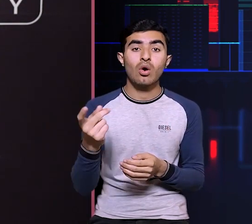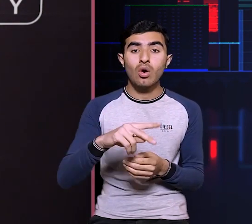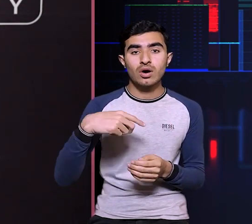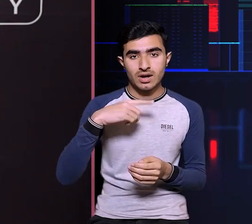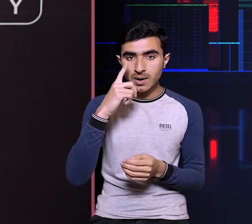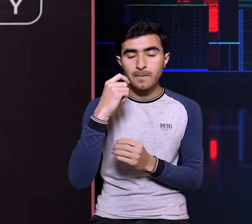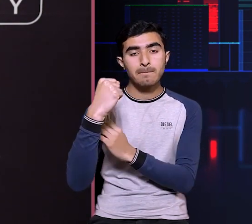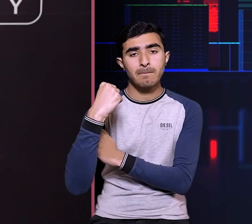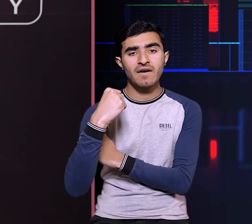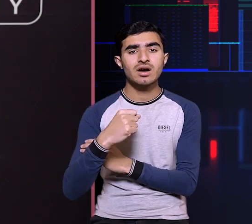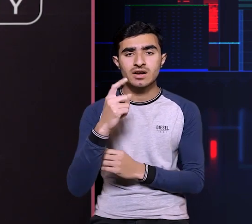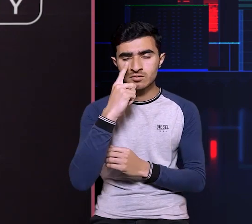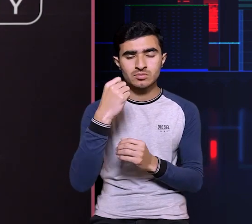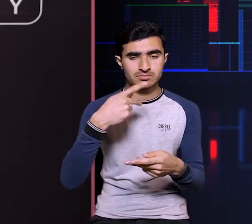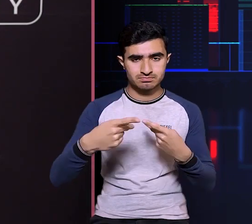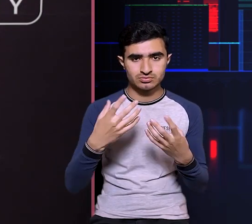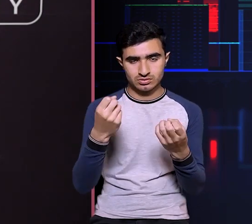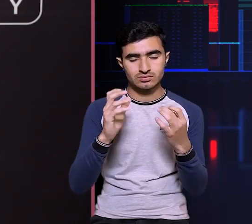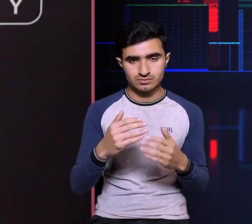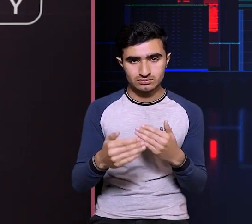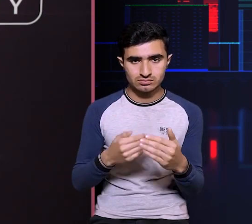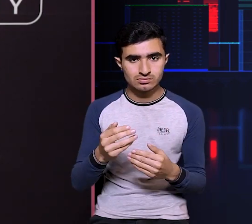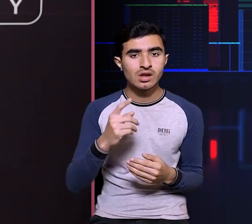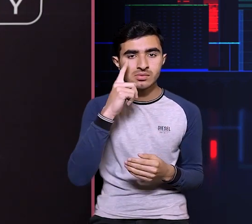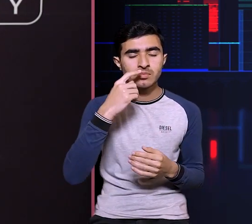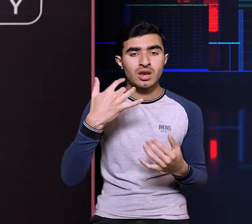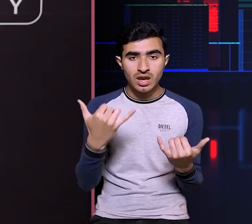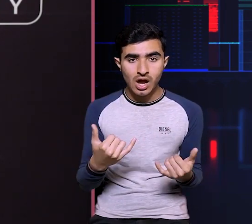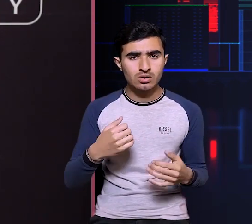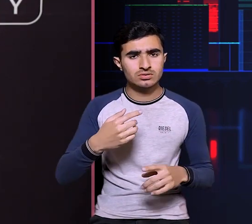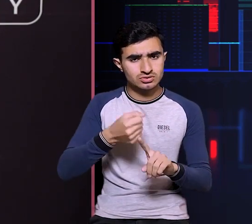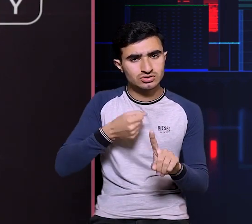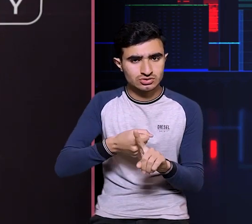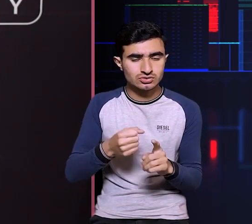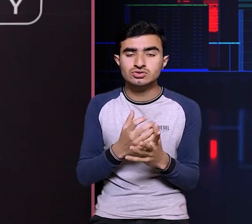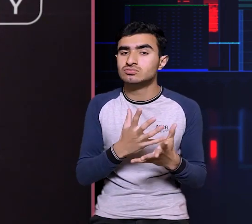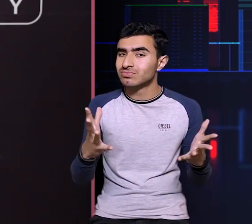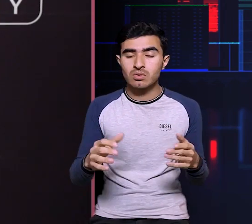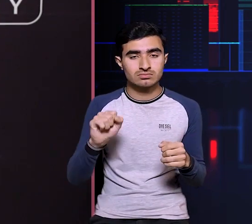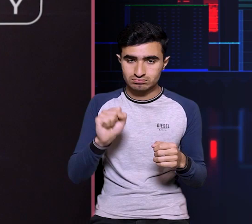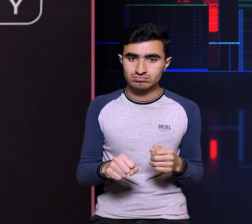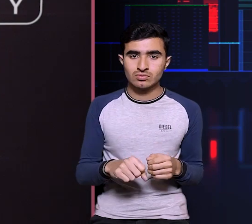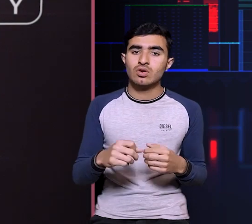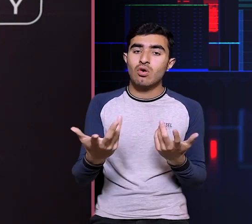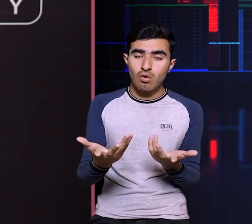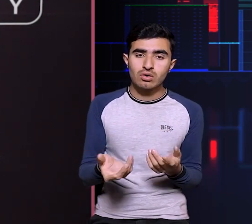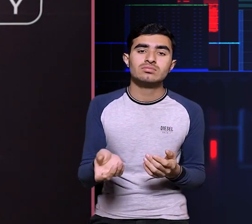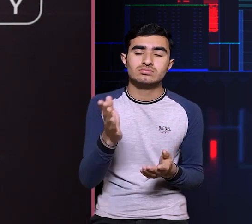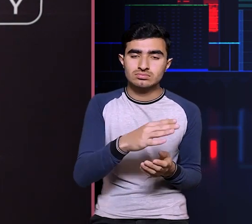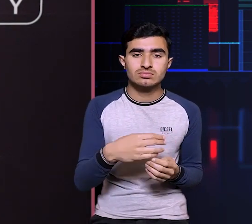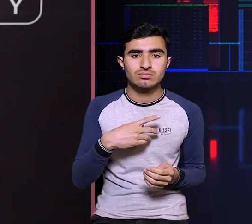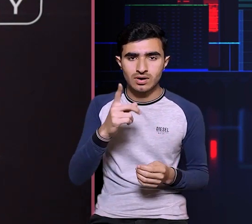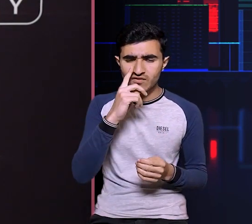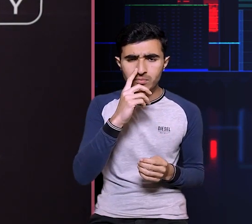their businesses, I mean. And they are very they are very focused कि हमने क्या करना है और हमने हेल्प के लिए कहाँ जाना है, कौन